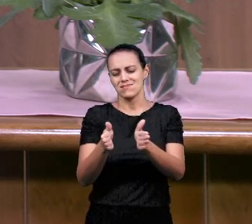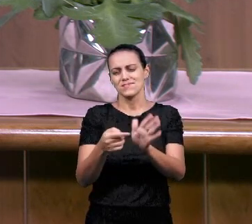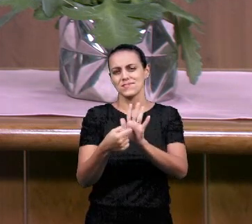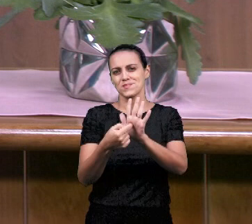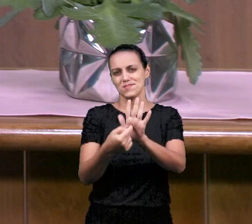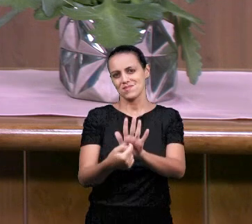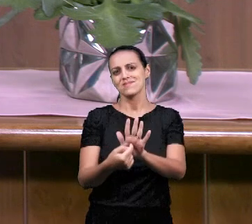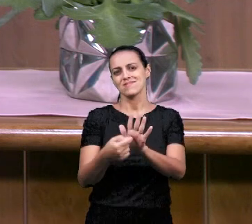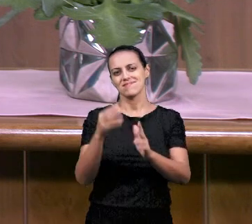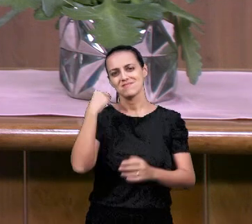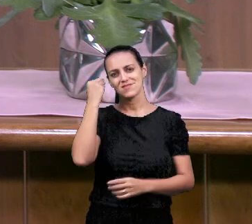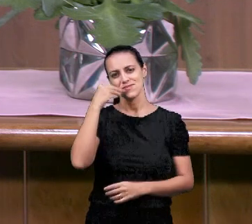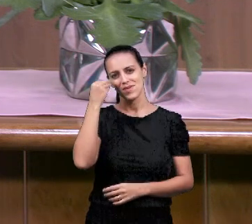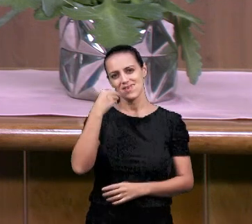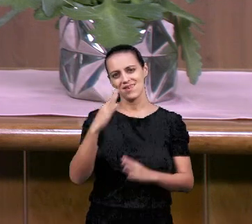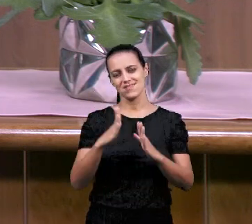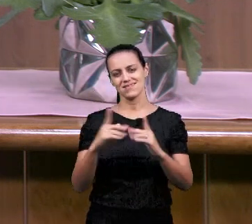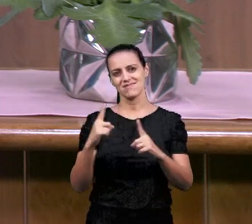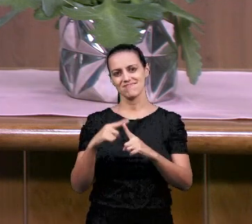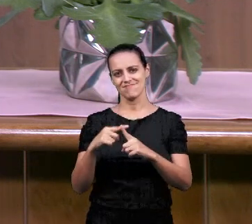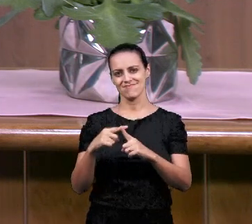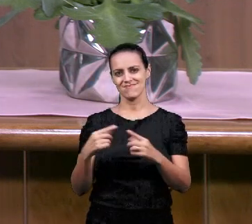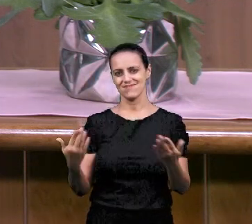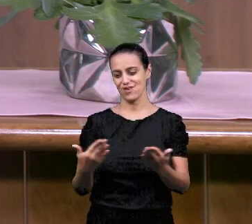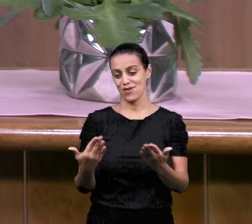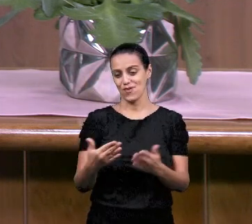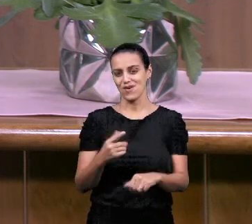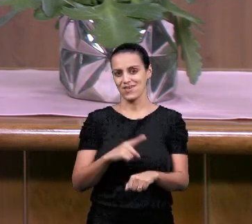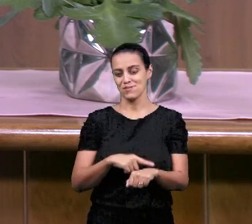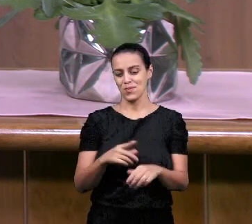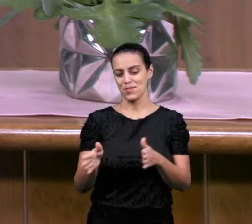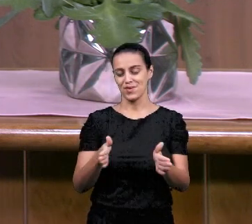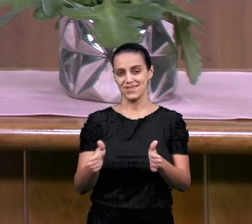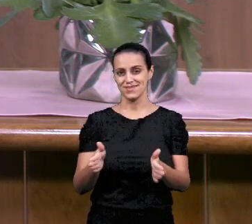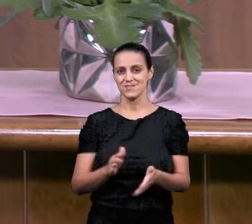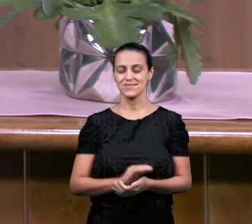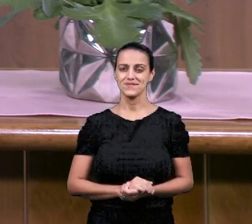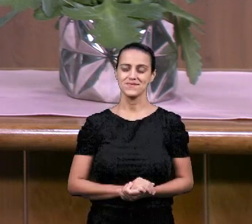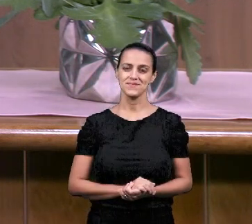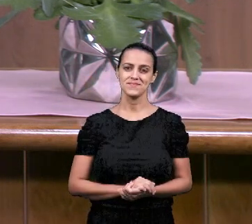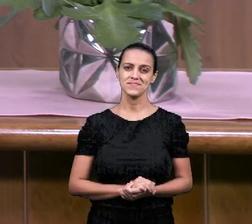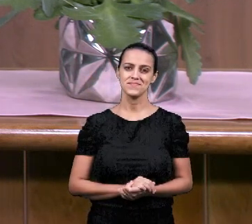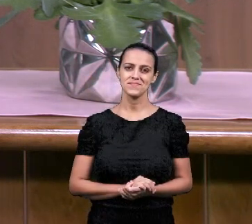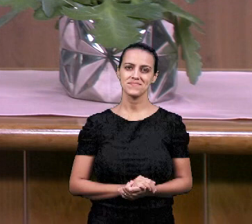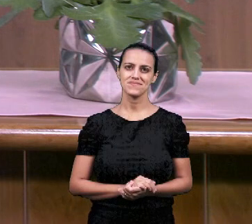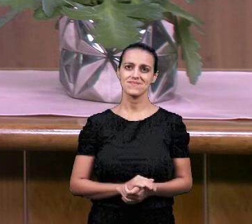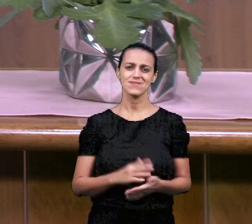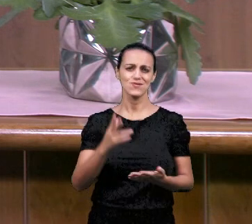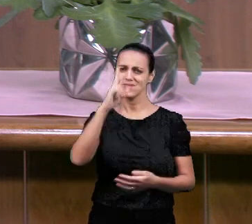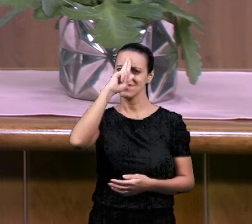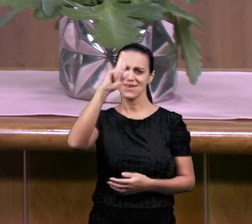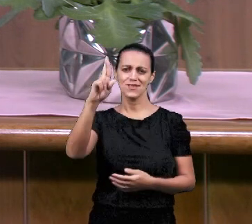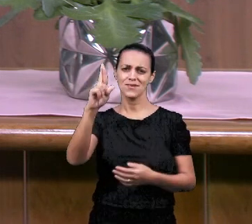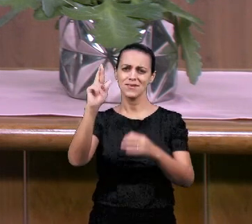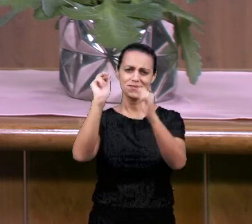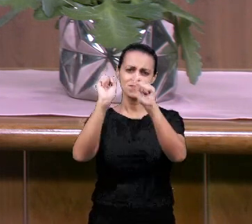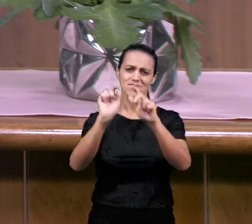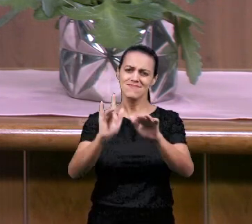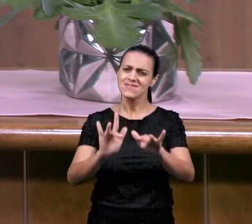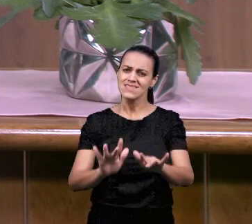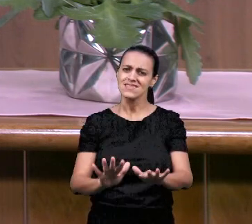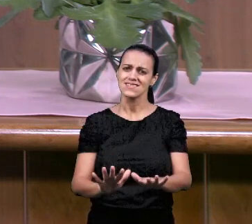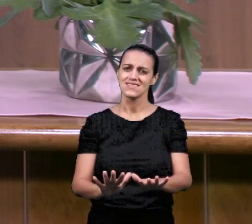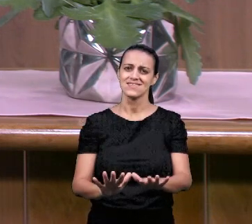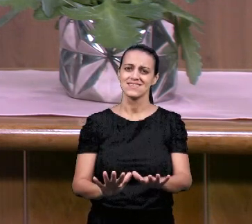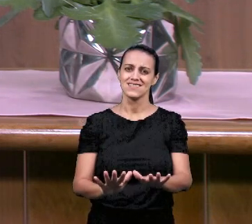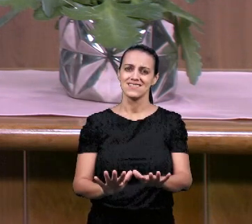un échantillon de ce que l'Église vit ce moment. Et d'ailleurs, mes frères et sœurs, le Seigneur nous bénit tellement que